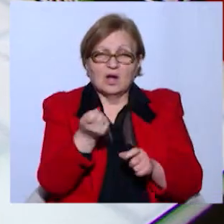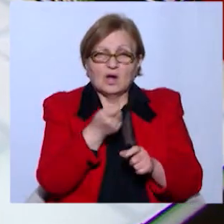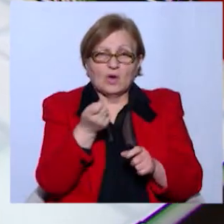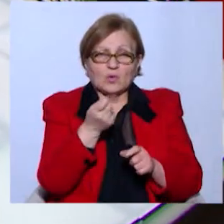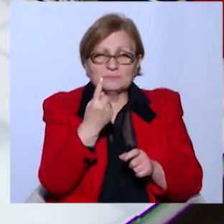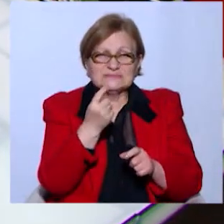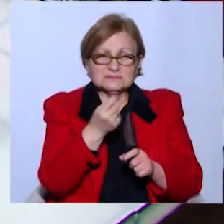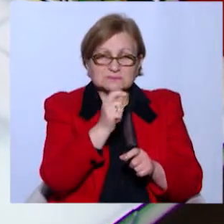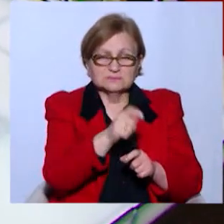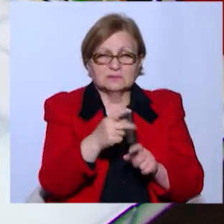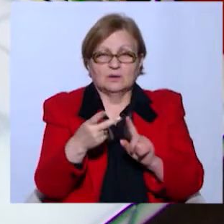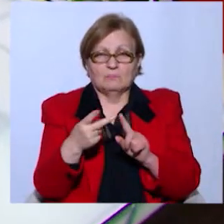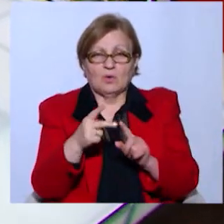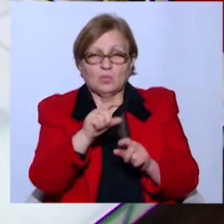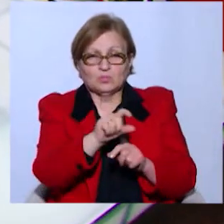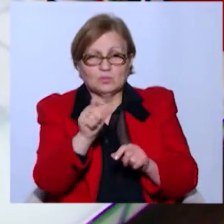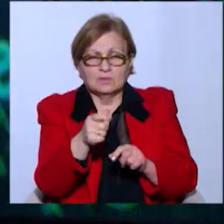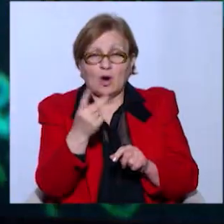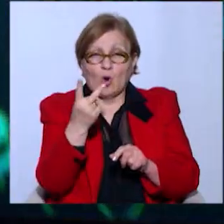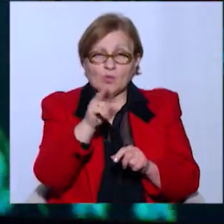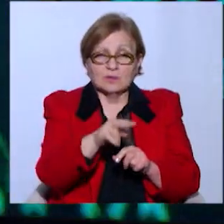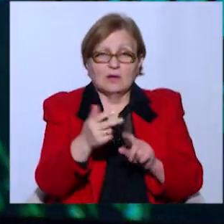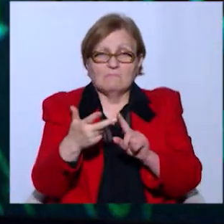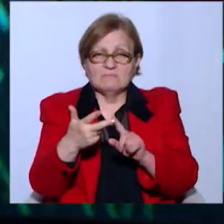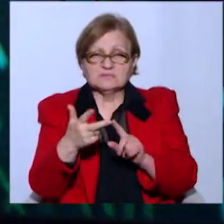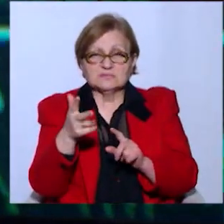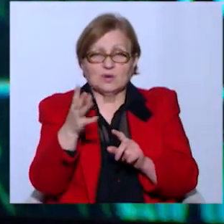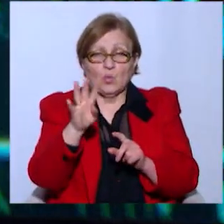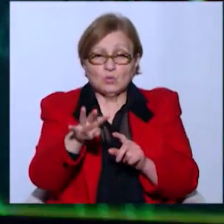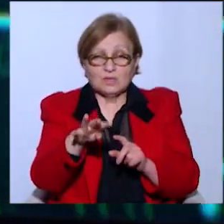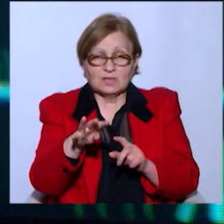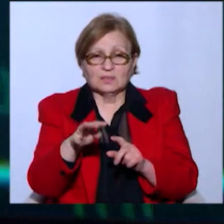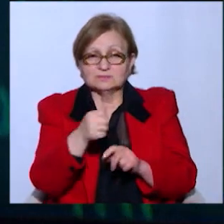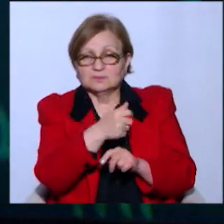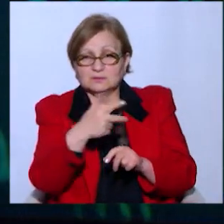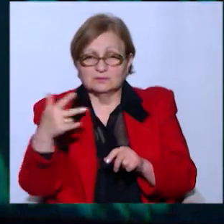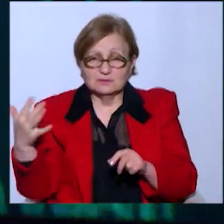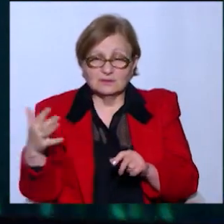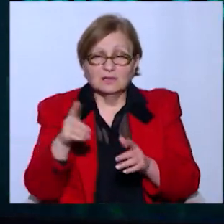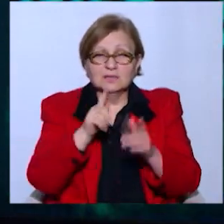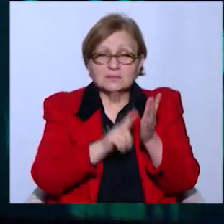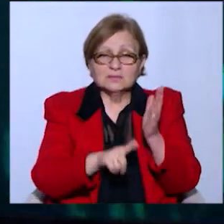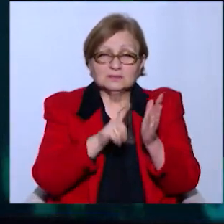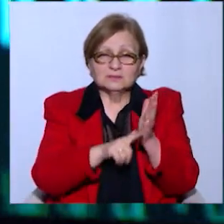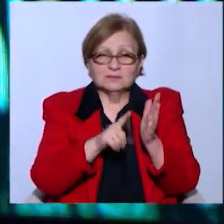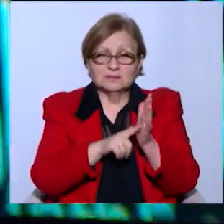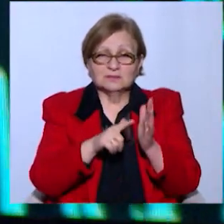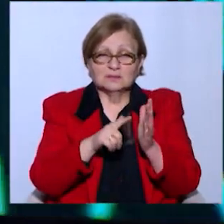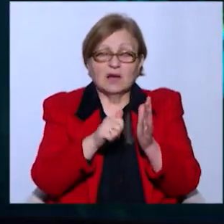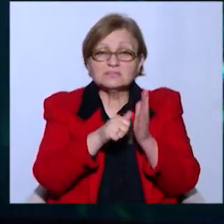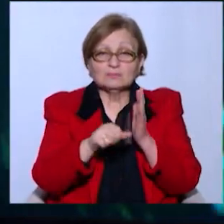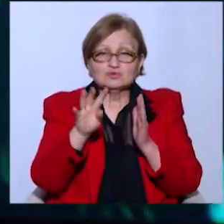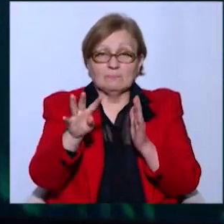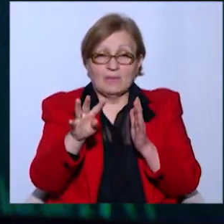მარცვალი, მეორე უჯრისათვის ორი მარცვალი, მესამე უჯრისათვის ოთხი მარცვალი და ასე შემდეგ 64